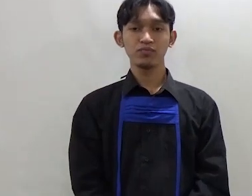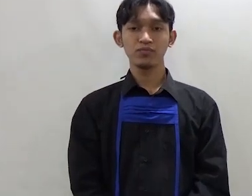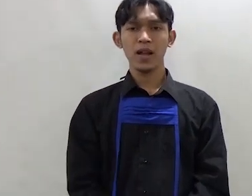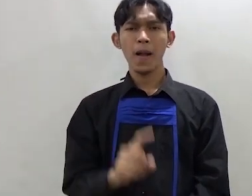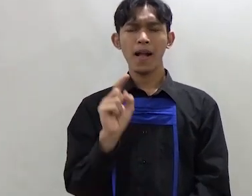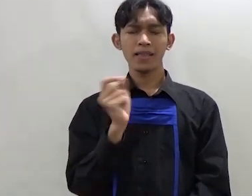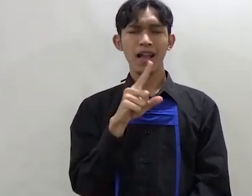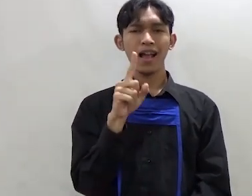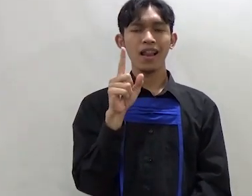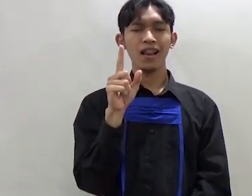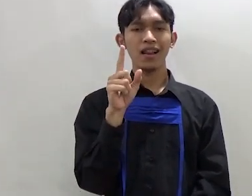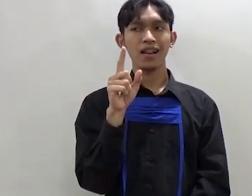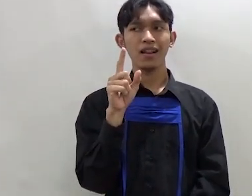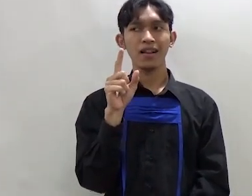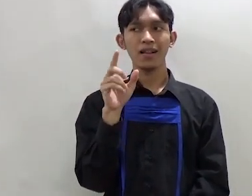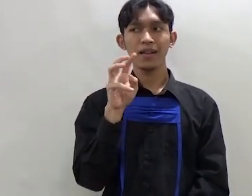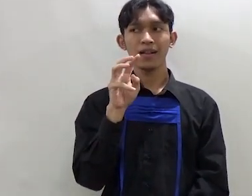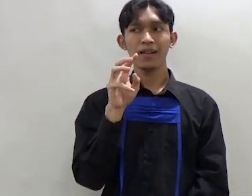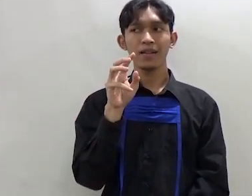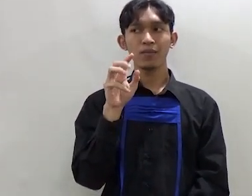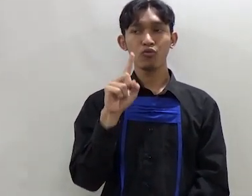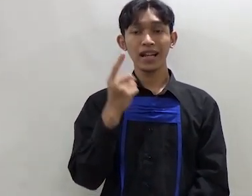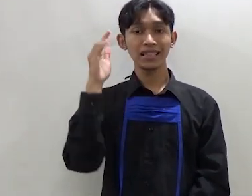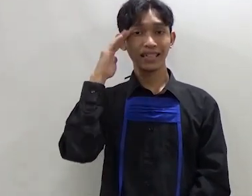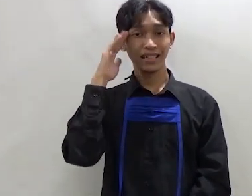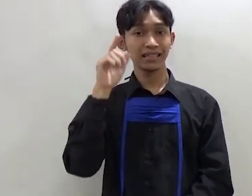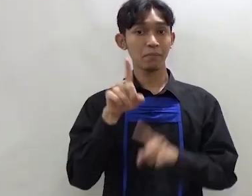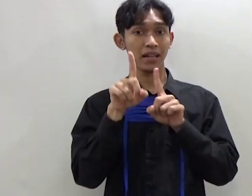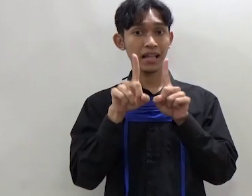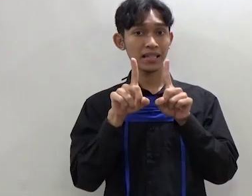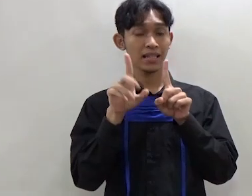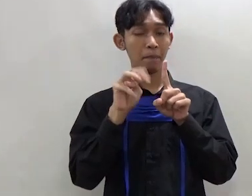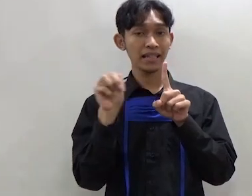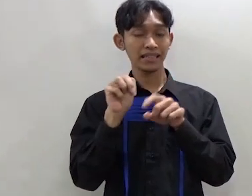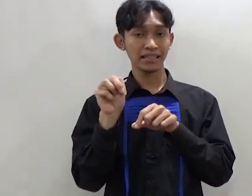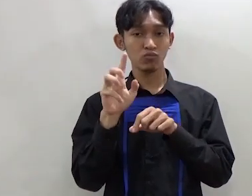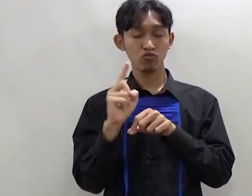17.546 hasilnya dinyatakan non reaktif dan